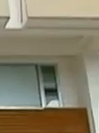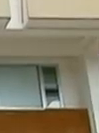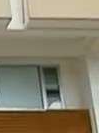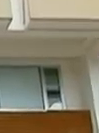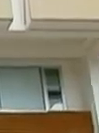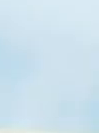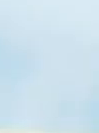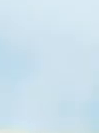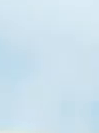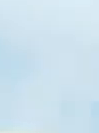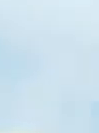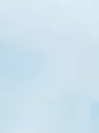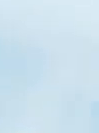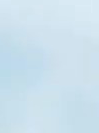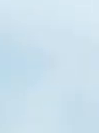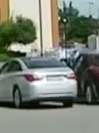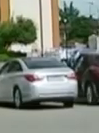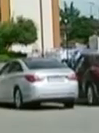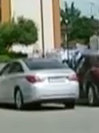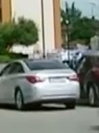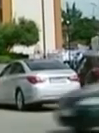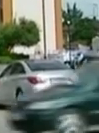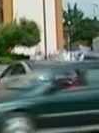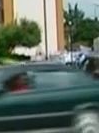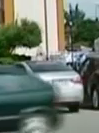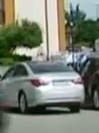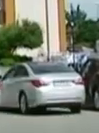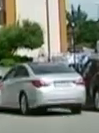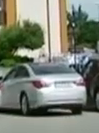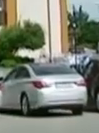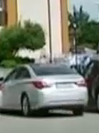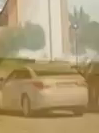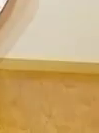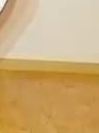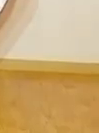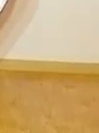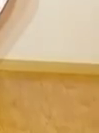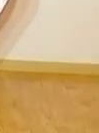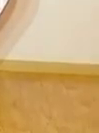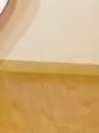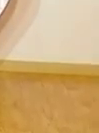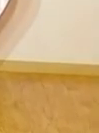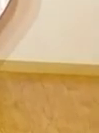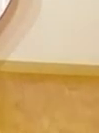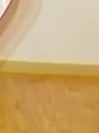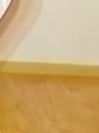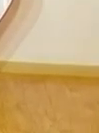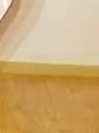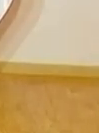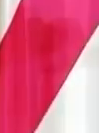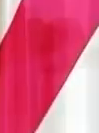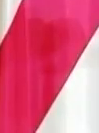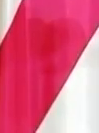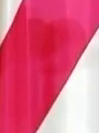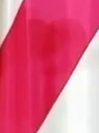საკადრო ცვლილებები სამეგრელო ზემოსვანეთის სამხარეო ადმინისტრაციაში გუბერნატორის ორმა მოადგილემ თანამდებობა დატოვა. ფინარის წმუნებულის